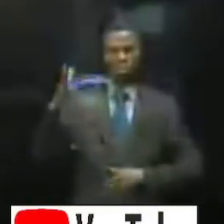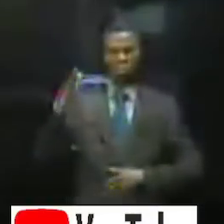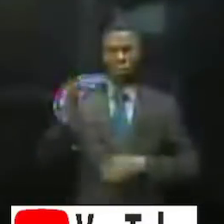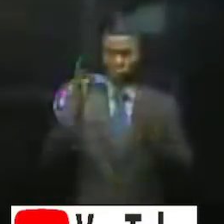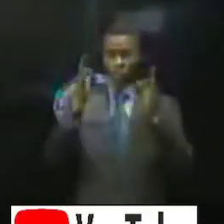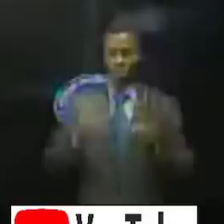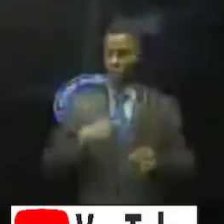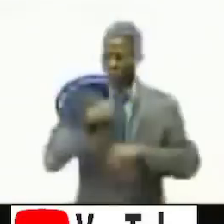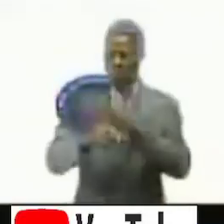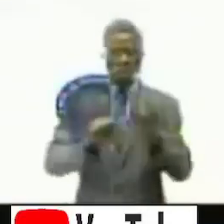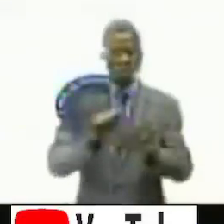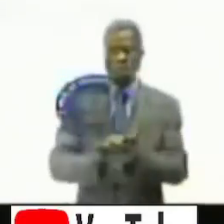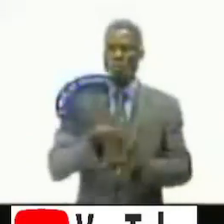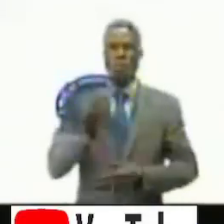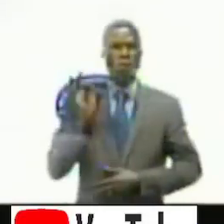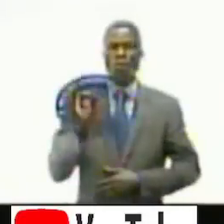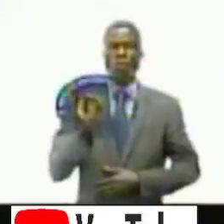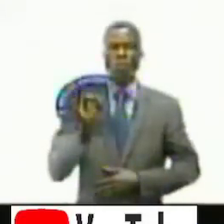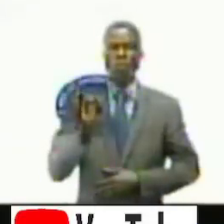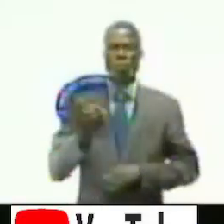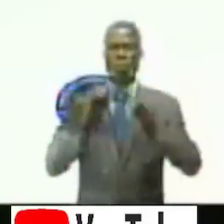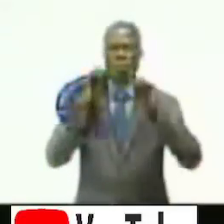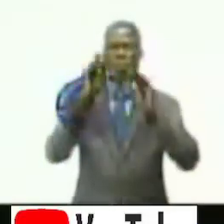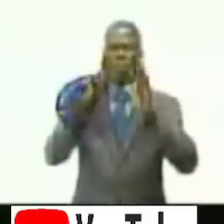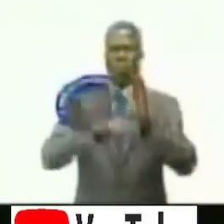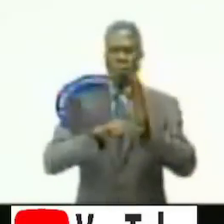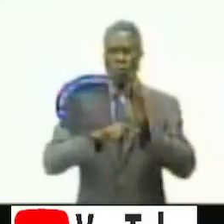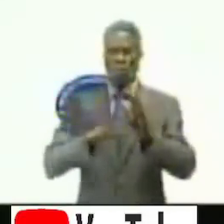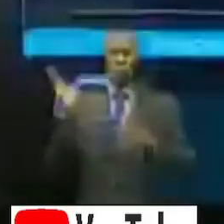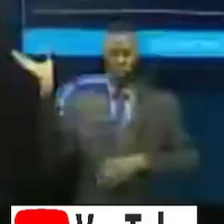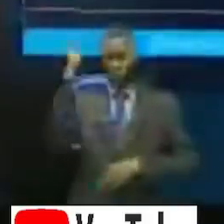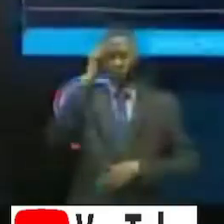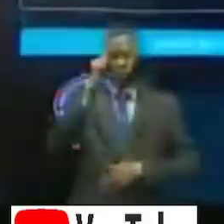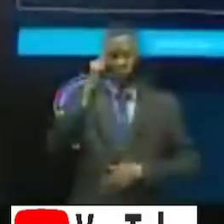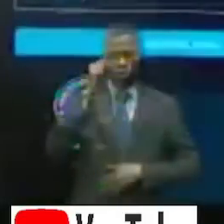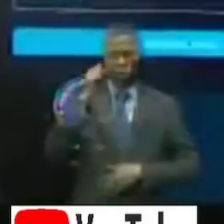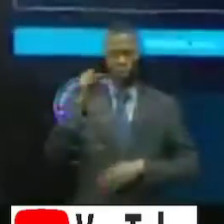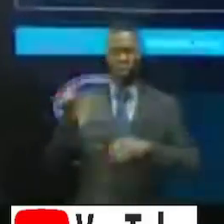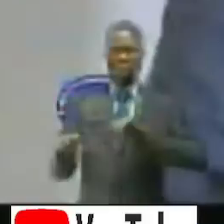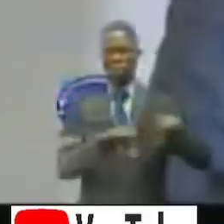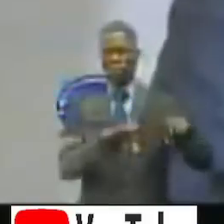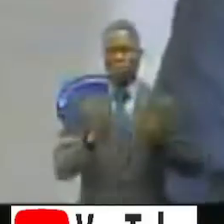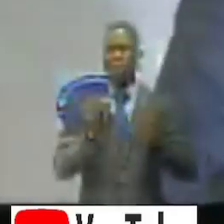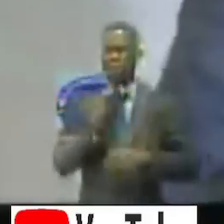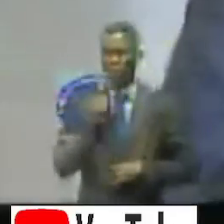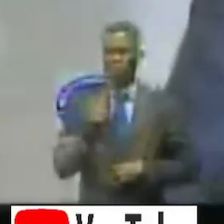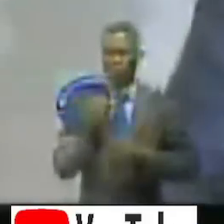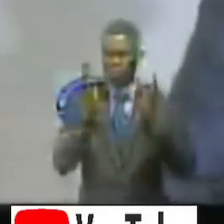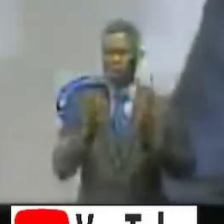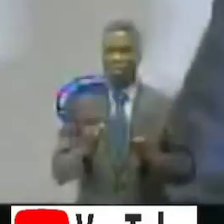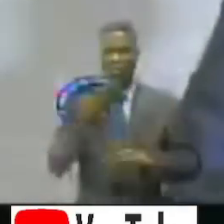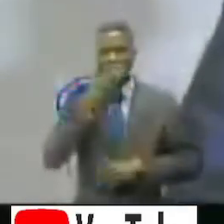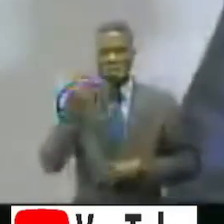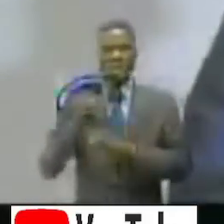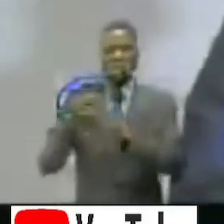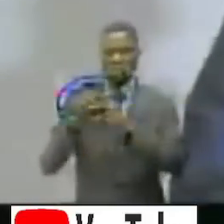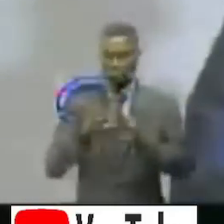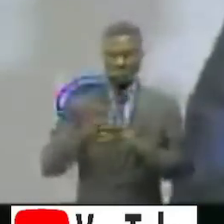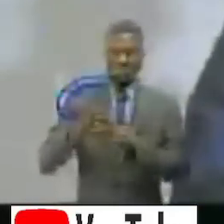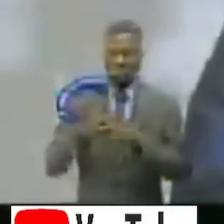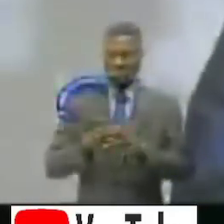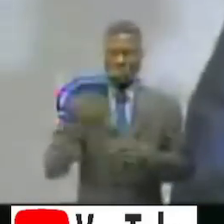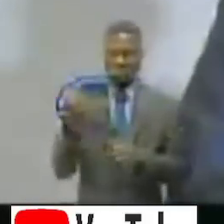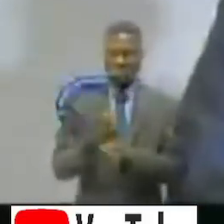encore réalisé, non seulement pour la bonne maîtrise de leurs effectifs, mais pour un meilleur suivi de